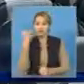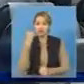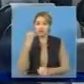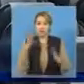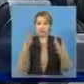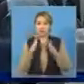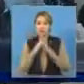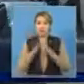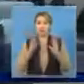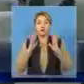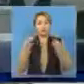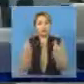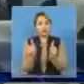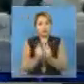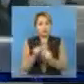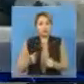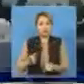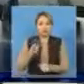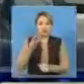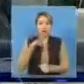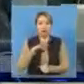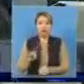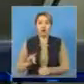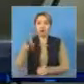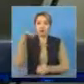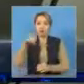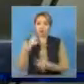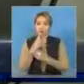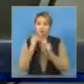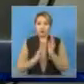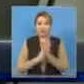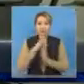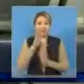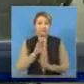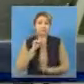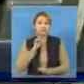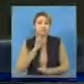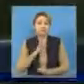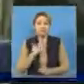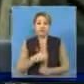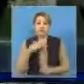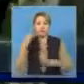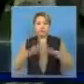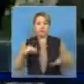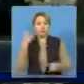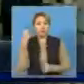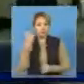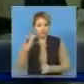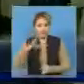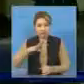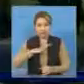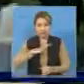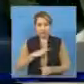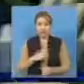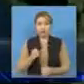үйі әуежайға жақын орналасқан. Күнделікті ұшақтардың ұшып қонғанын көріп өскен бойжеткеннің бала күннен ақ авиацияға қызығушылық оянады.